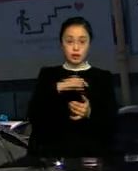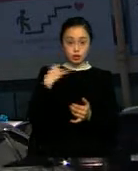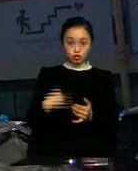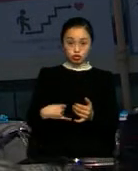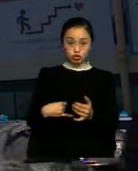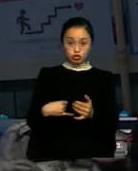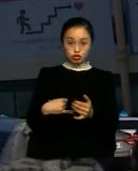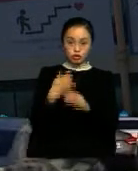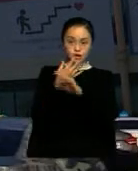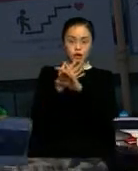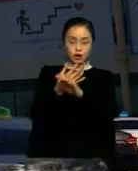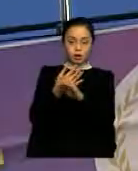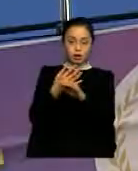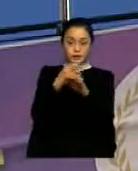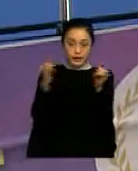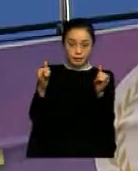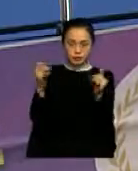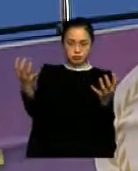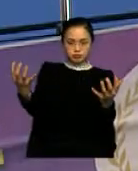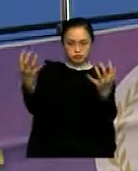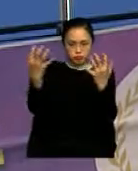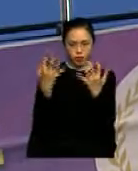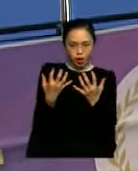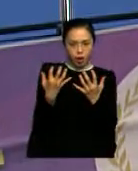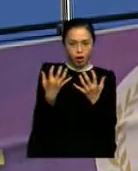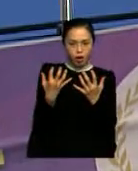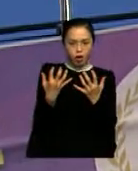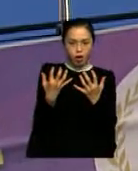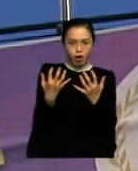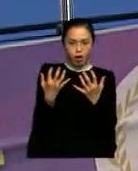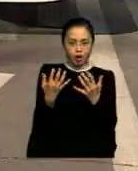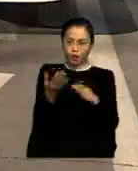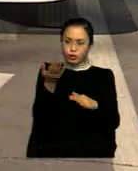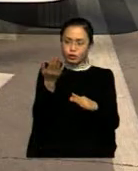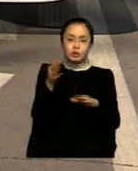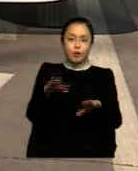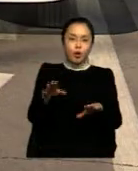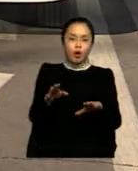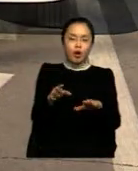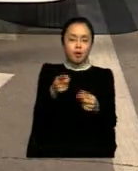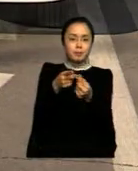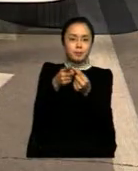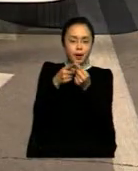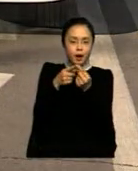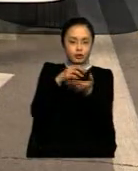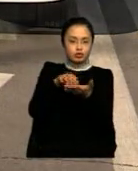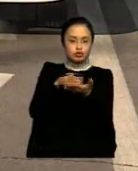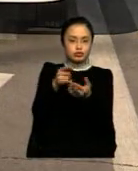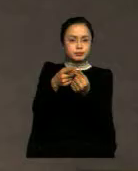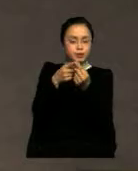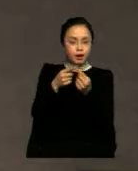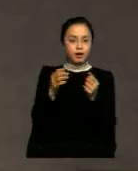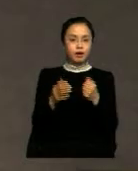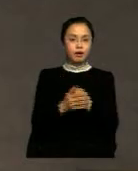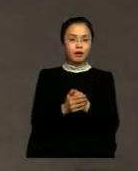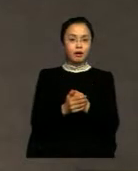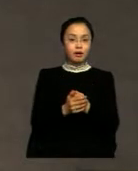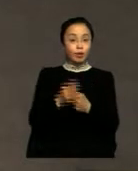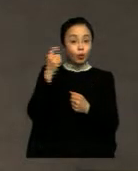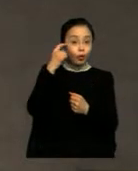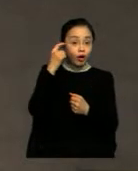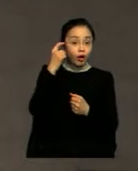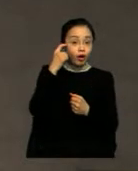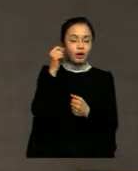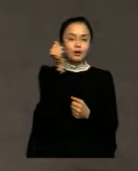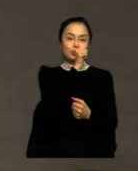명으로 역대 최대를 기록했습니다. 이처럼 외국인 환자가 경기도를 찾는 건 통역과 교통 지원,